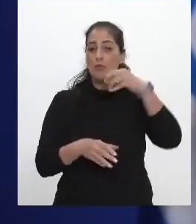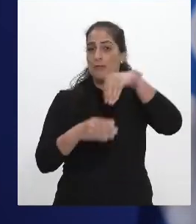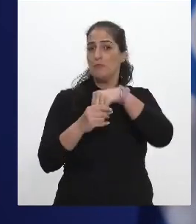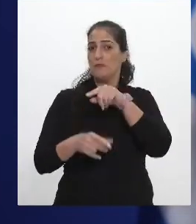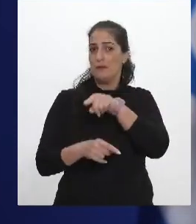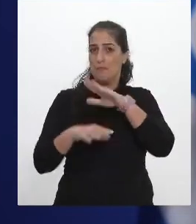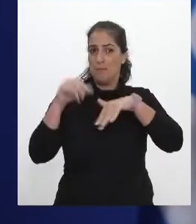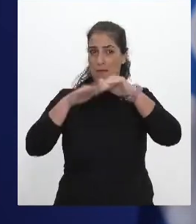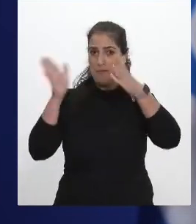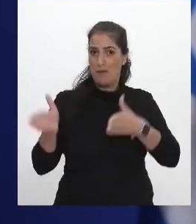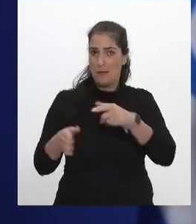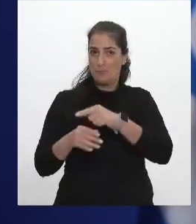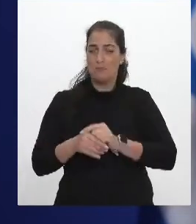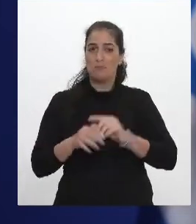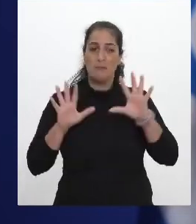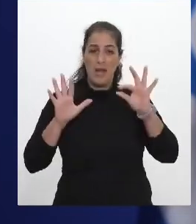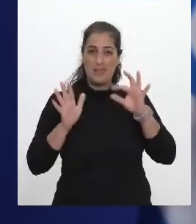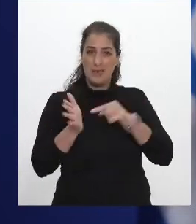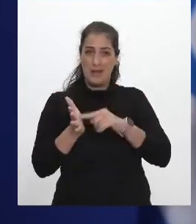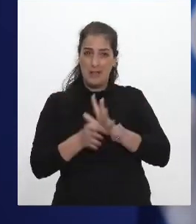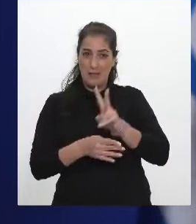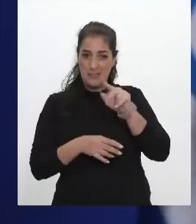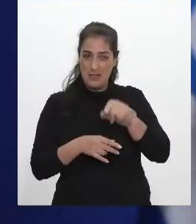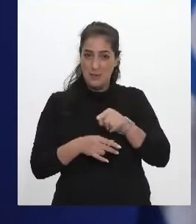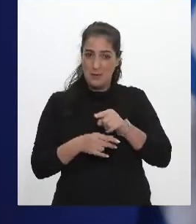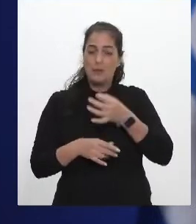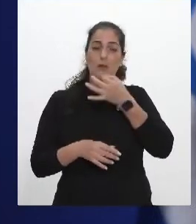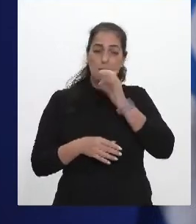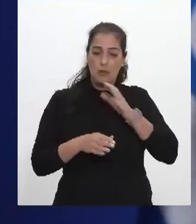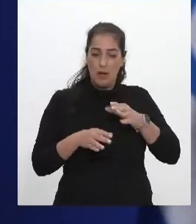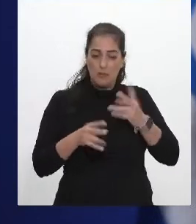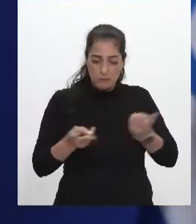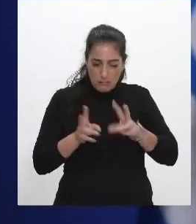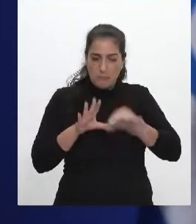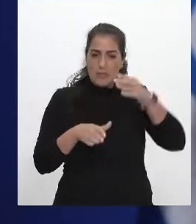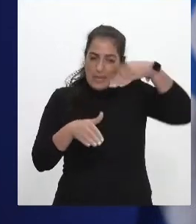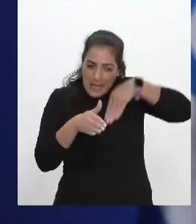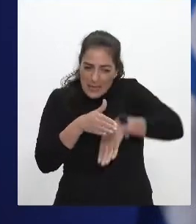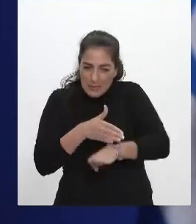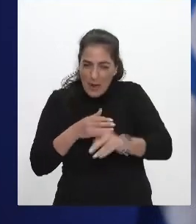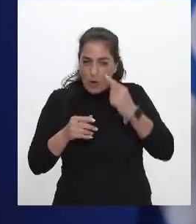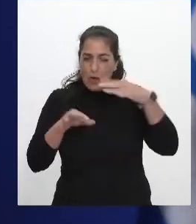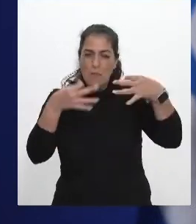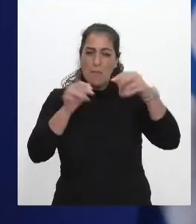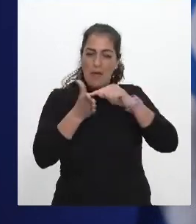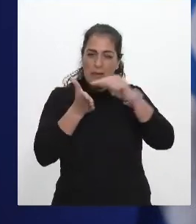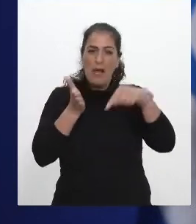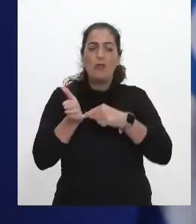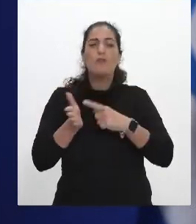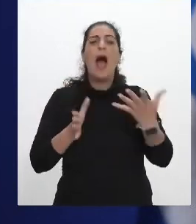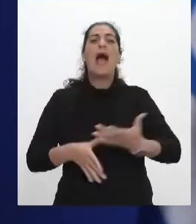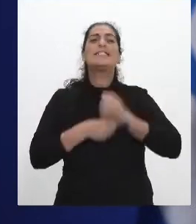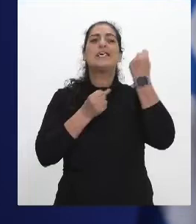לדצמבר הר הותר בכניסה לפיר מנהרה בסגה פתק ובו כיתוב בעברית